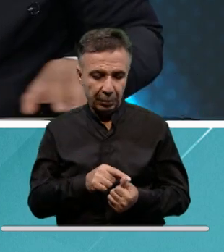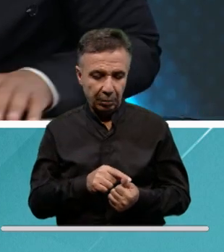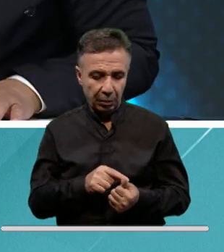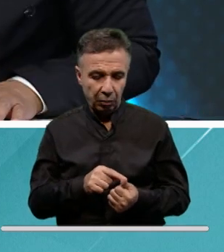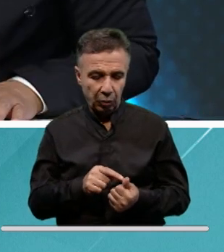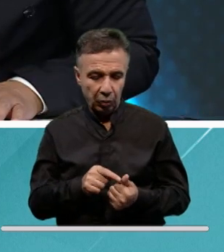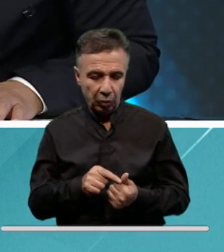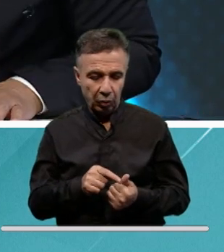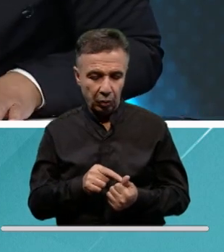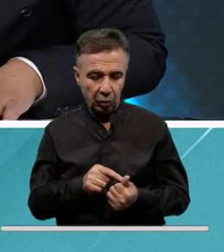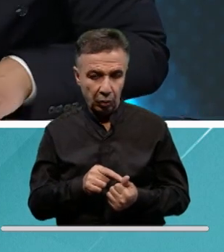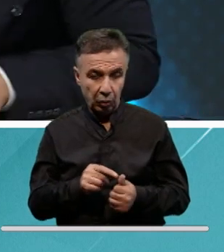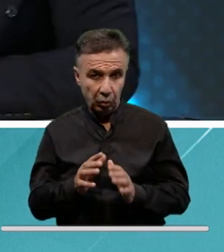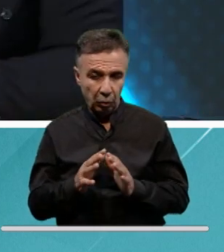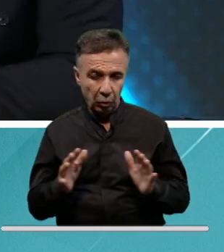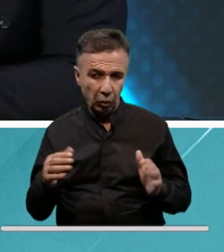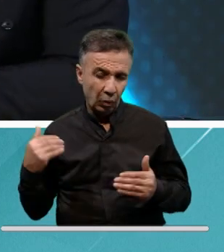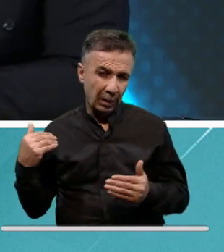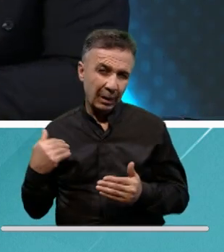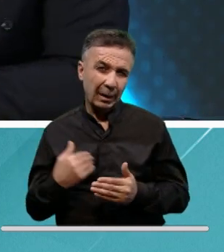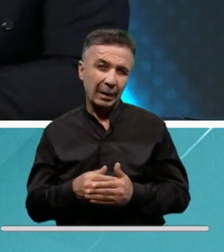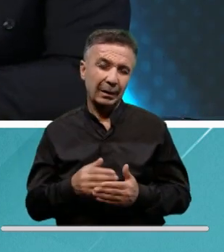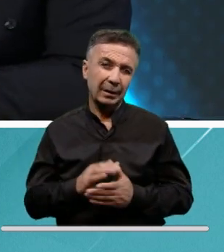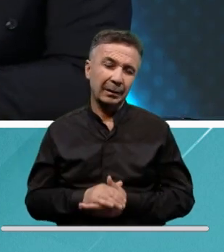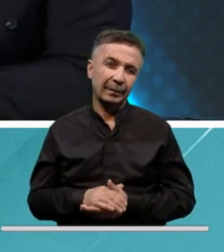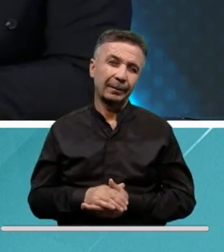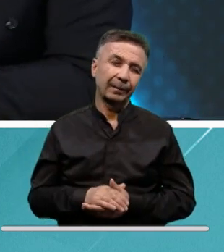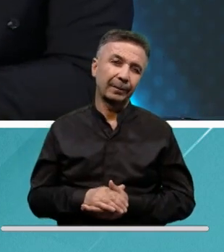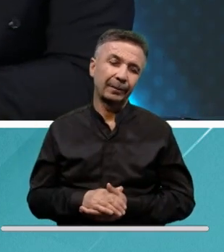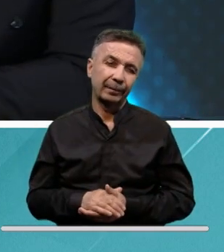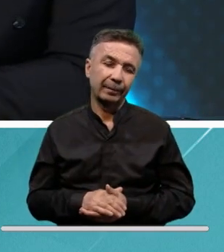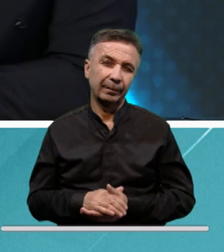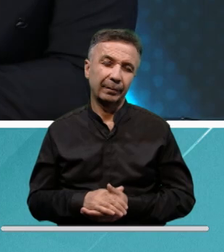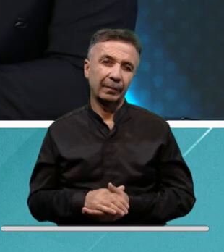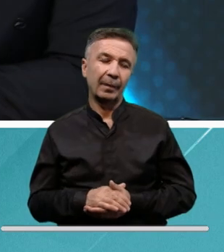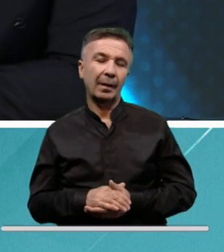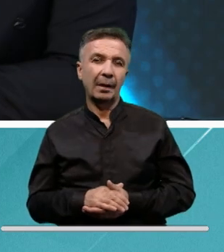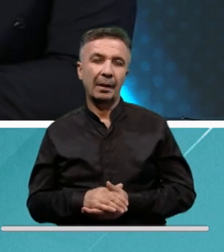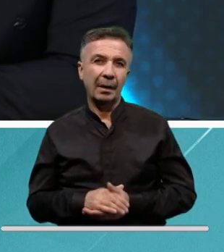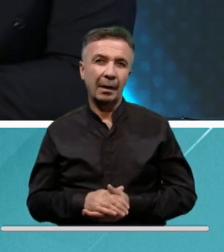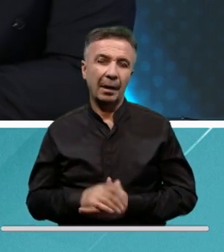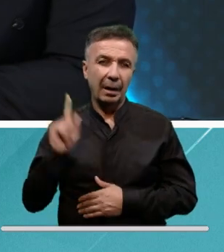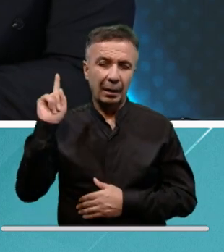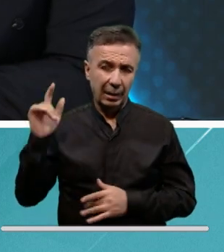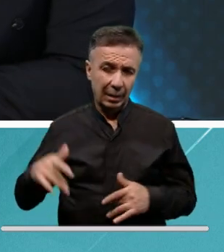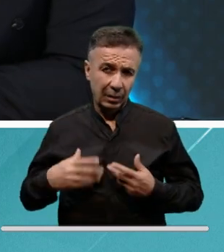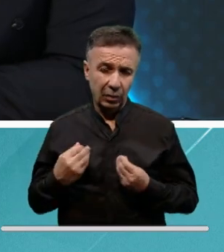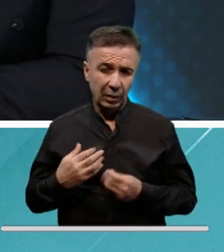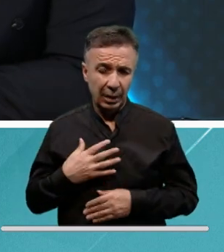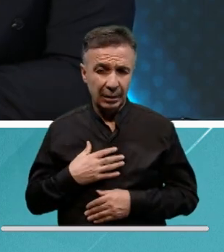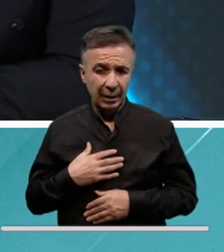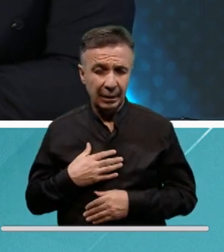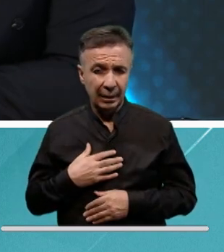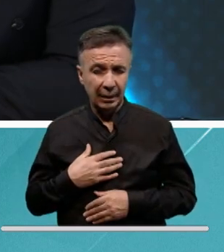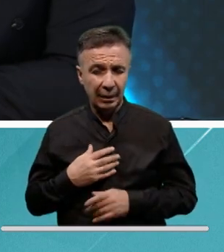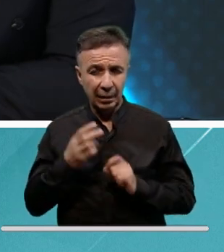anlayalım diye bu şekilde ifade ediyoruz yoksa onların şeri ölçüleri var ama Allah kendisinden razı olsun Hz Ömer efendimiz